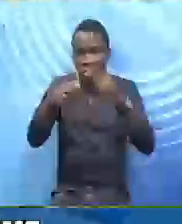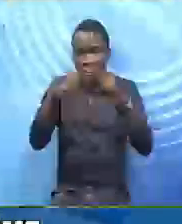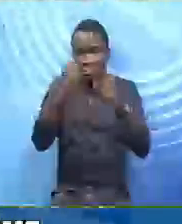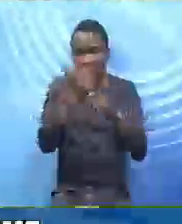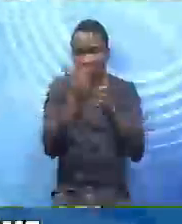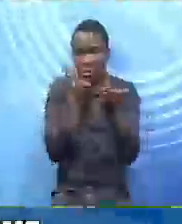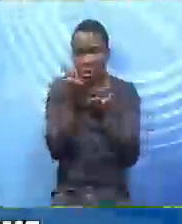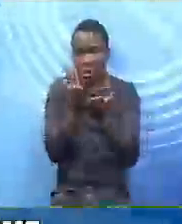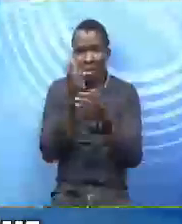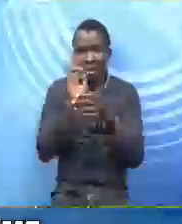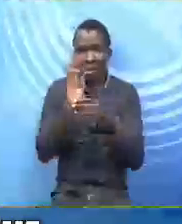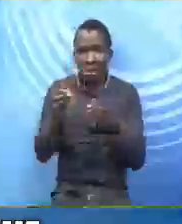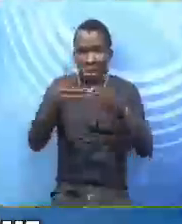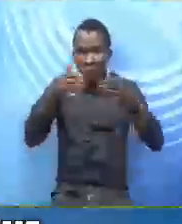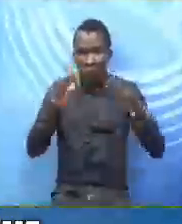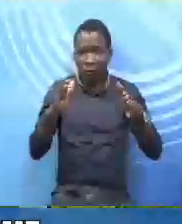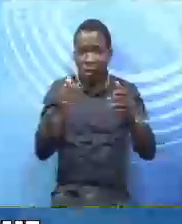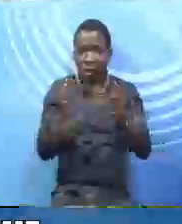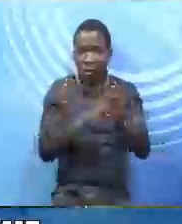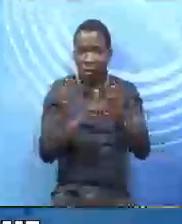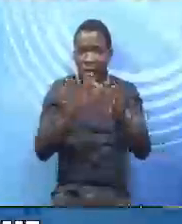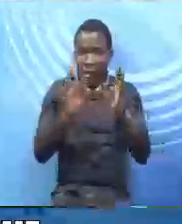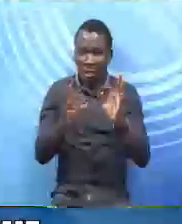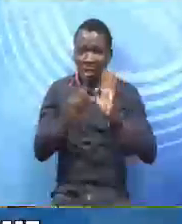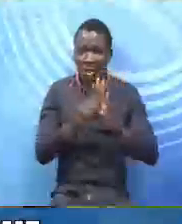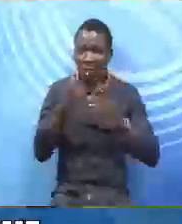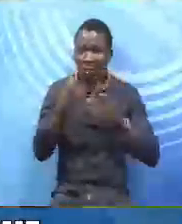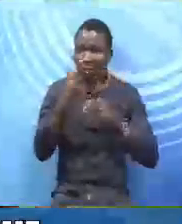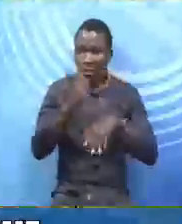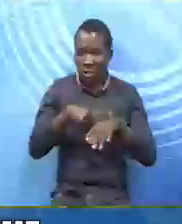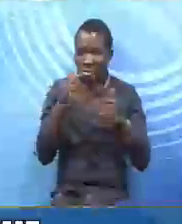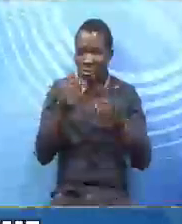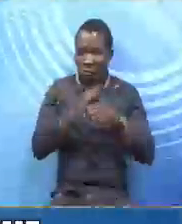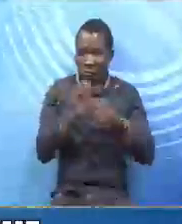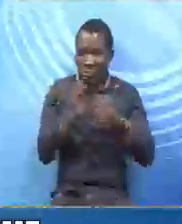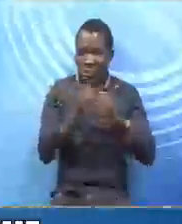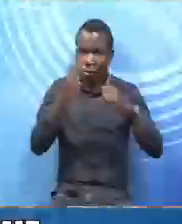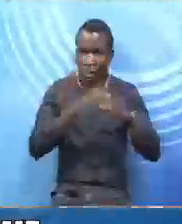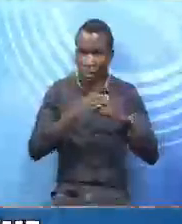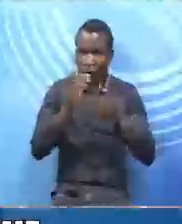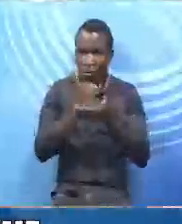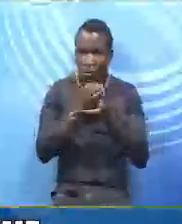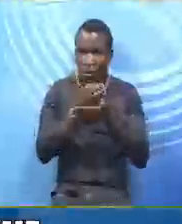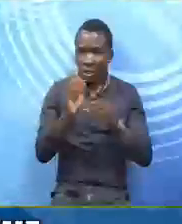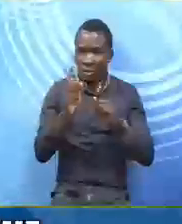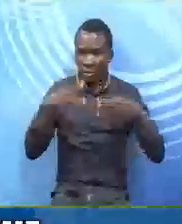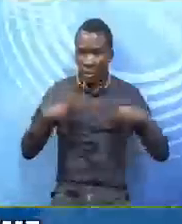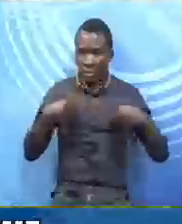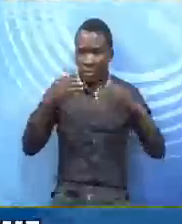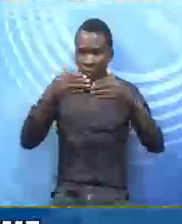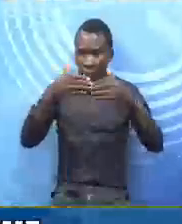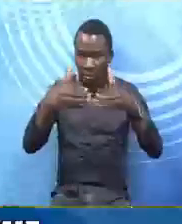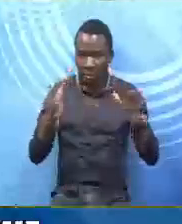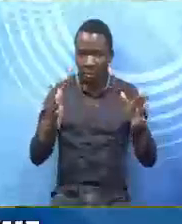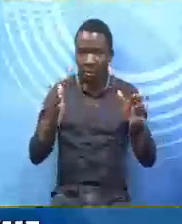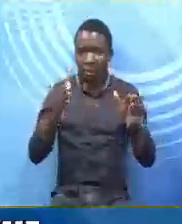bityo hasanga kari kafunguwe hagakurikizwa ikitegeko rivuga muri ibi bihe bya COVID-19 utubari tutemerewe gufungura